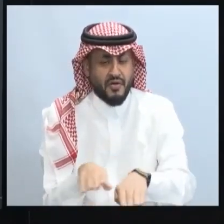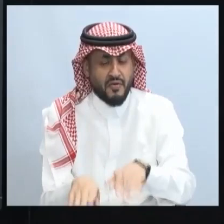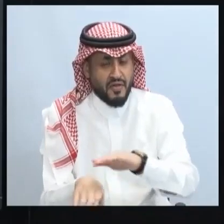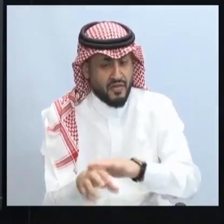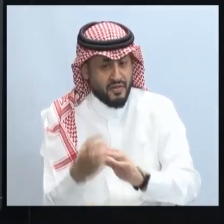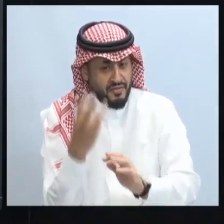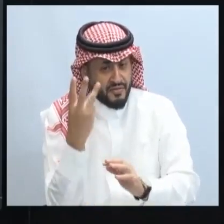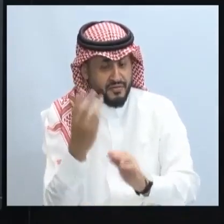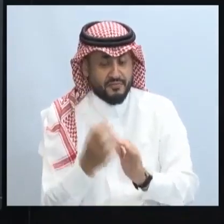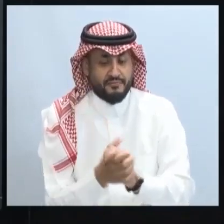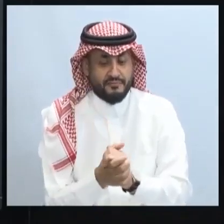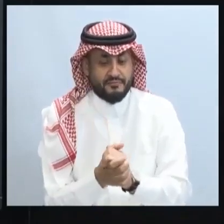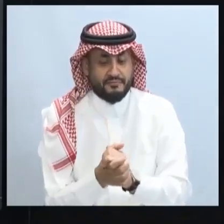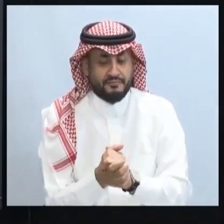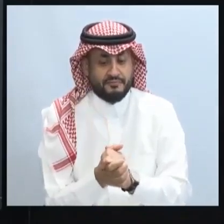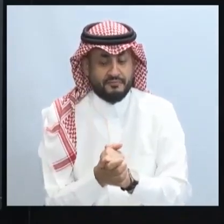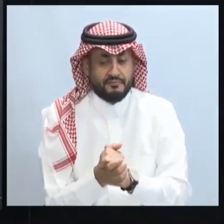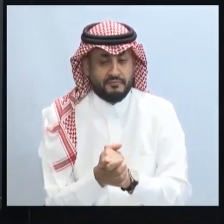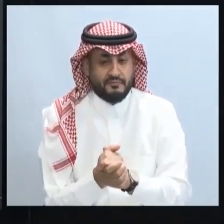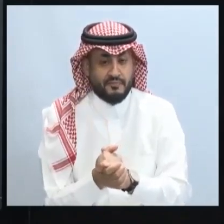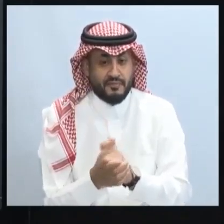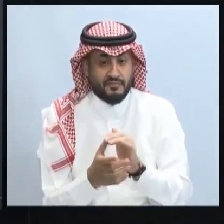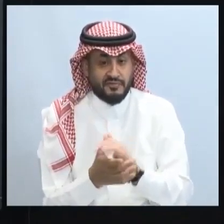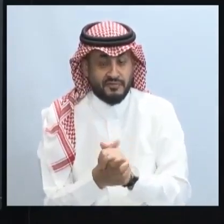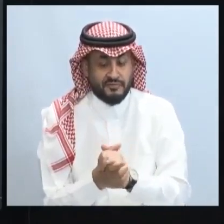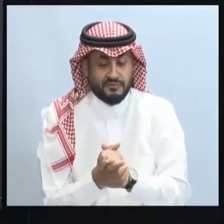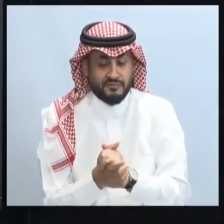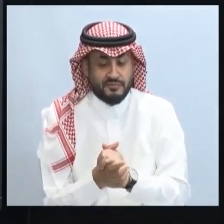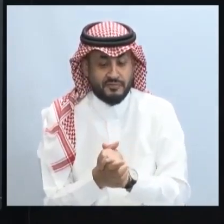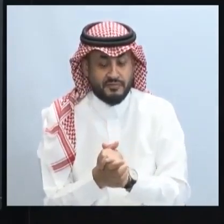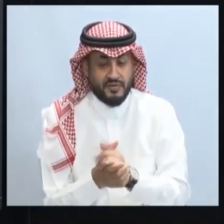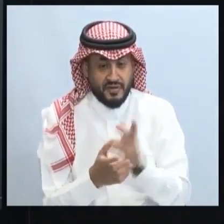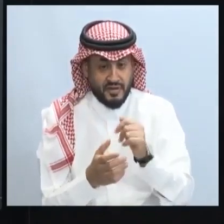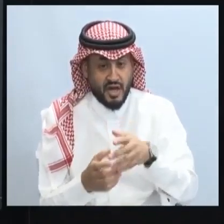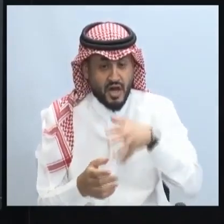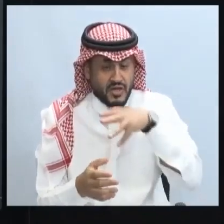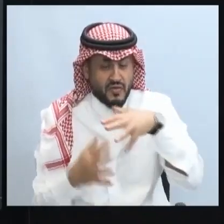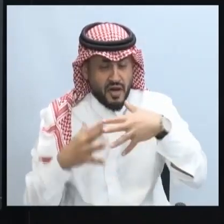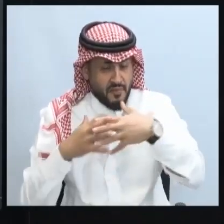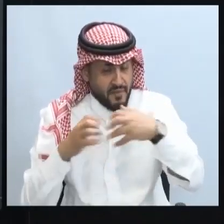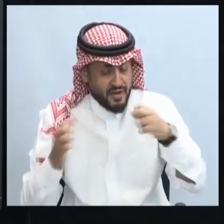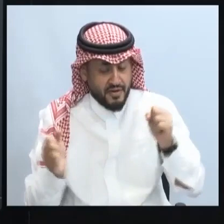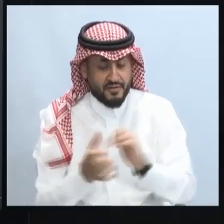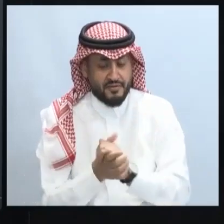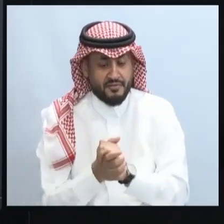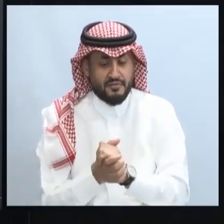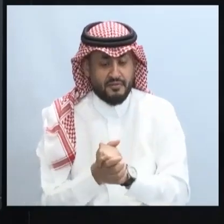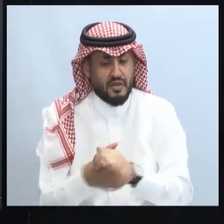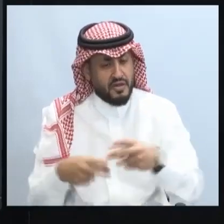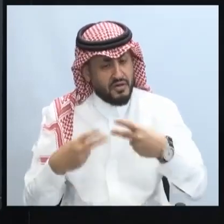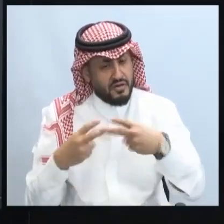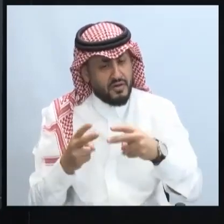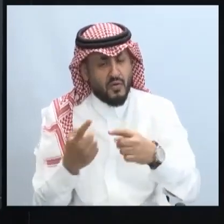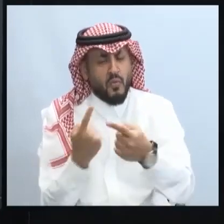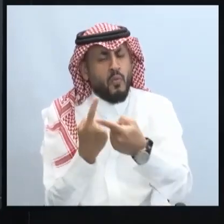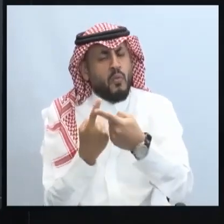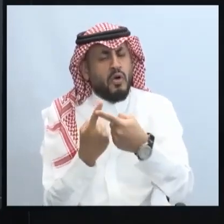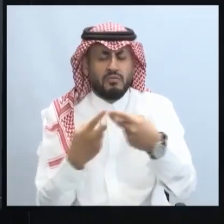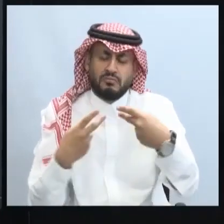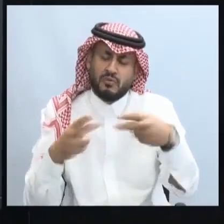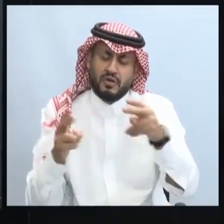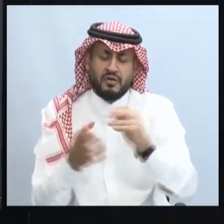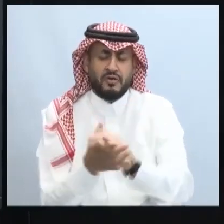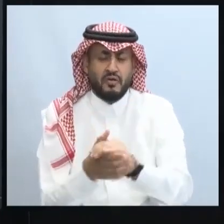ثلاثا ولكنه صلى الله عليه وسلم ايضا بين لنا ان انه يجوز ان نقتصر على